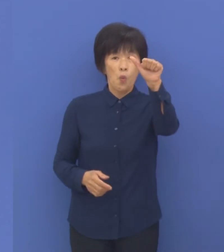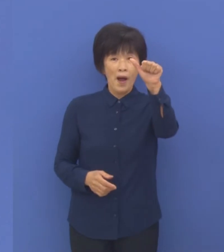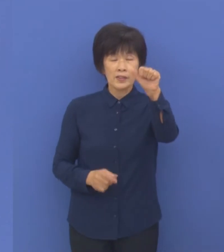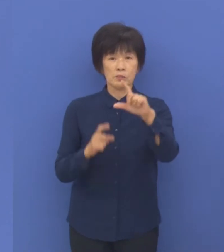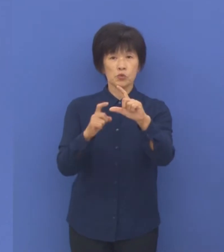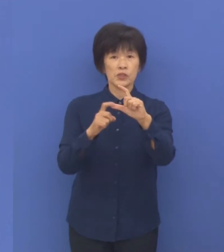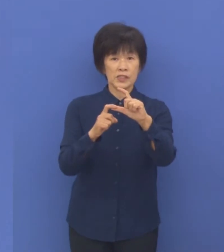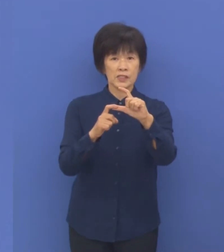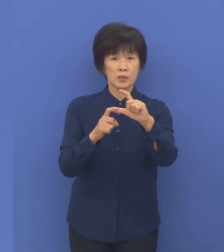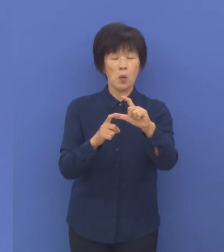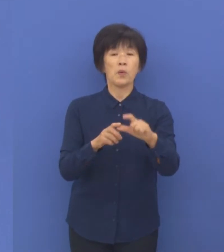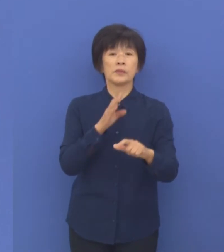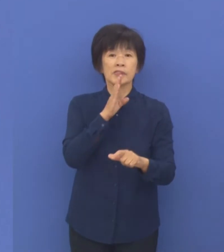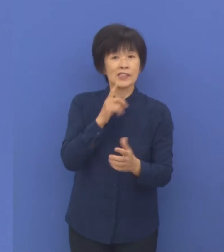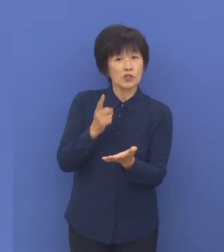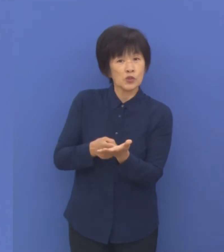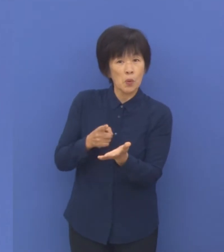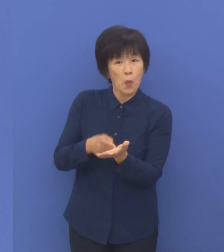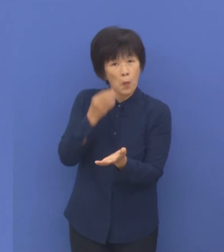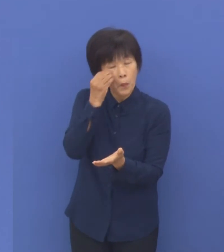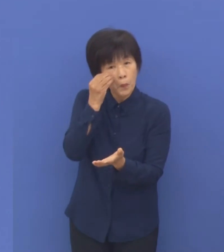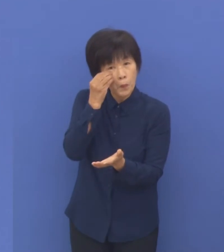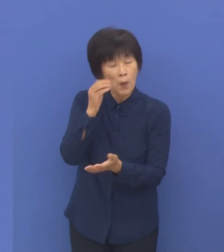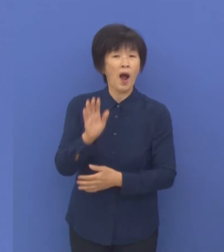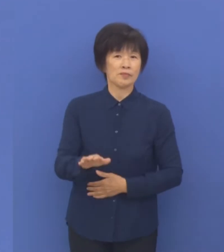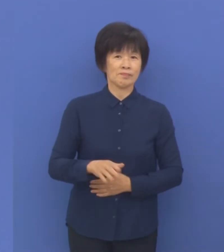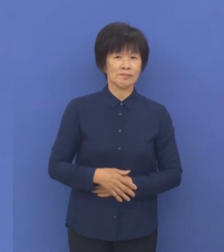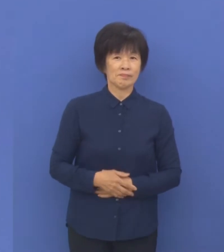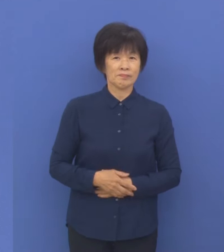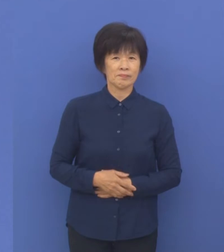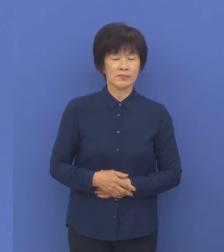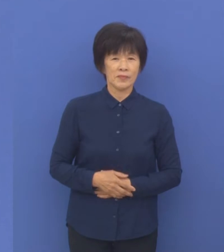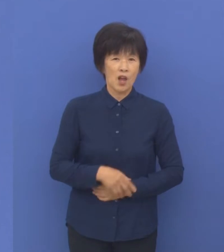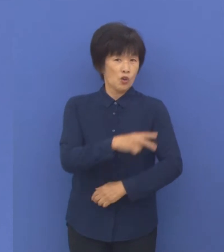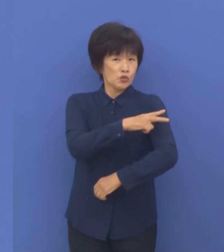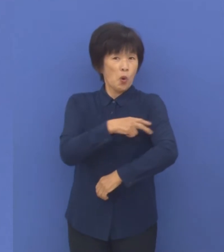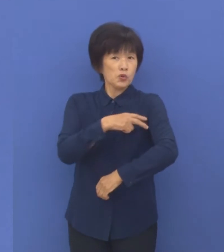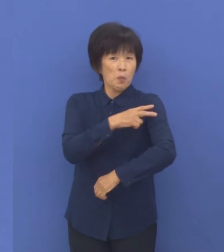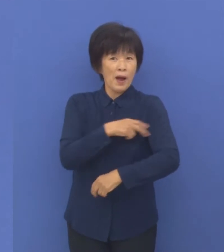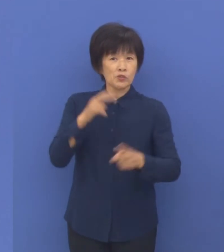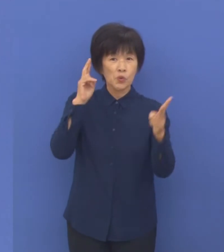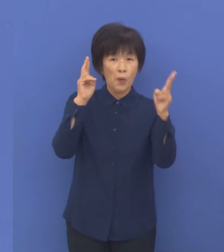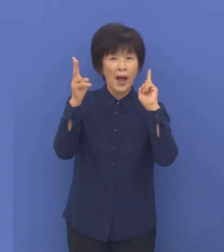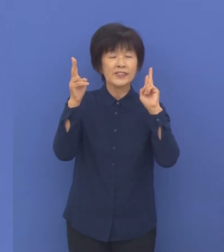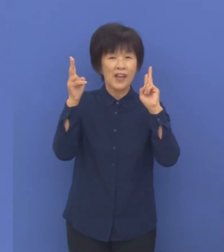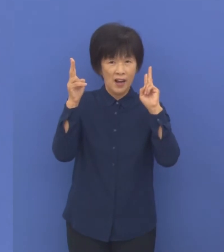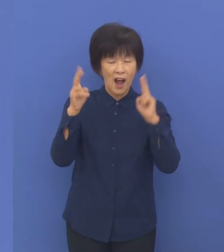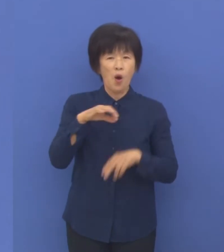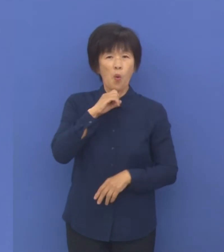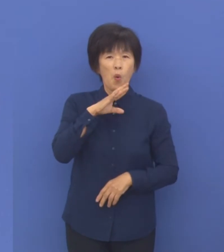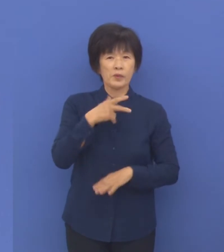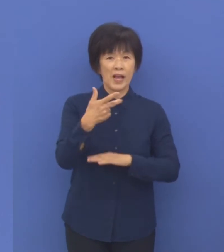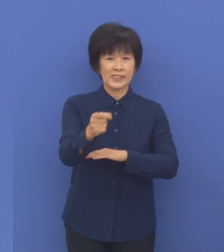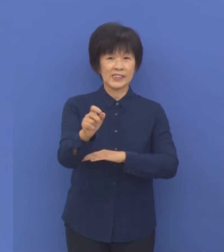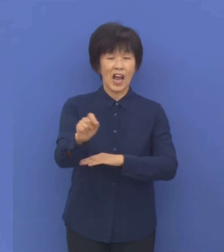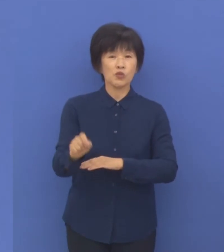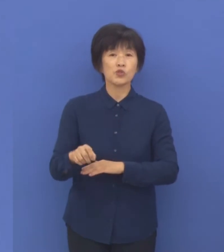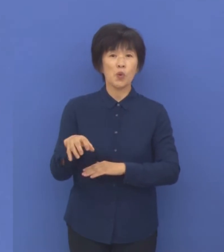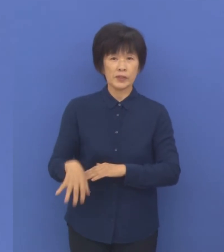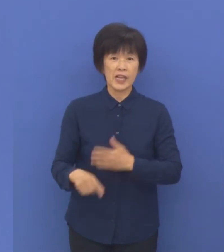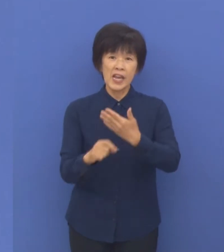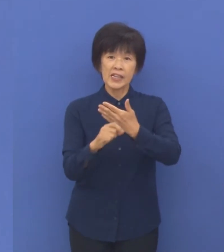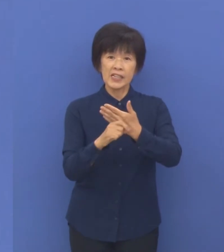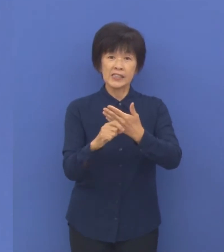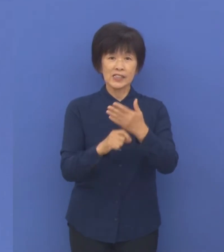5 g の実証実験を行いますソフトバンク株式会社が大村市役所に